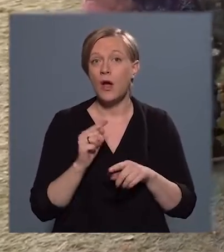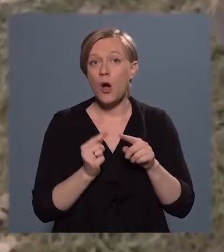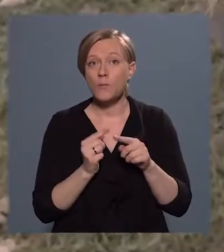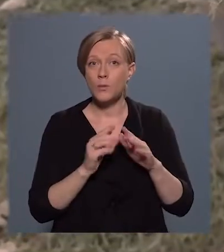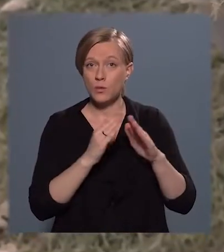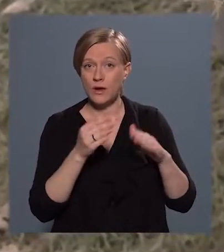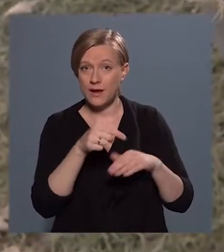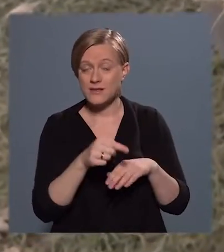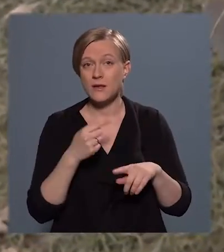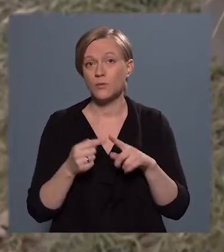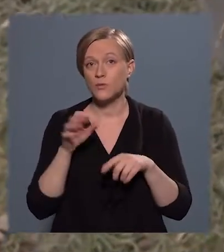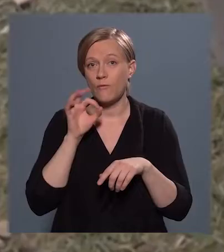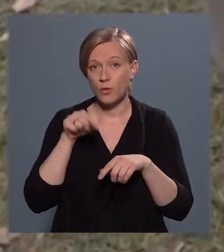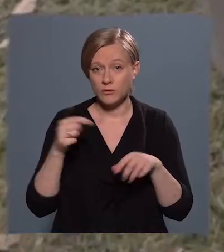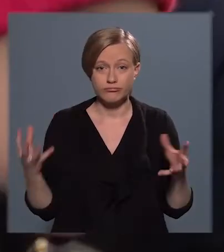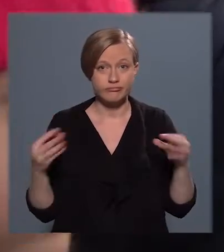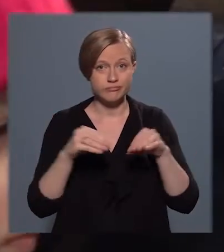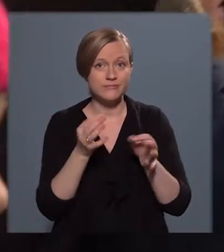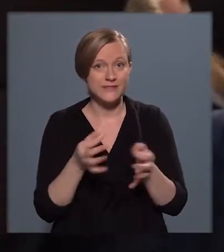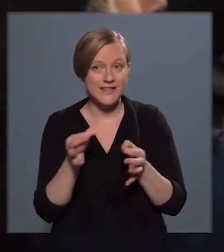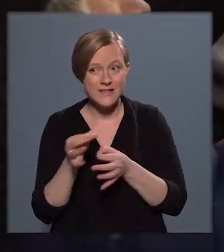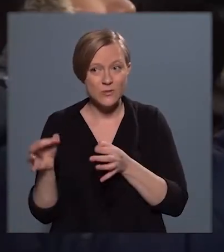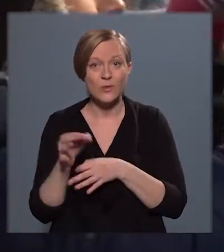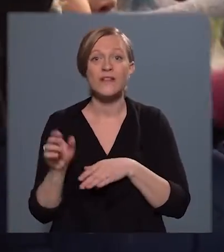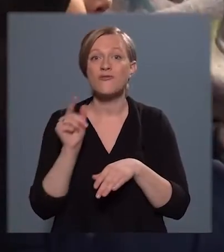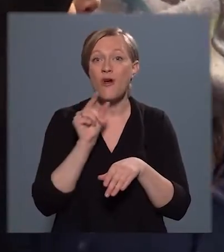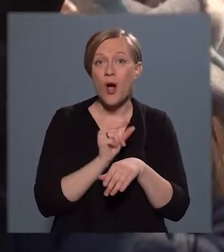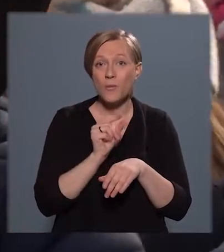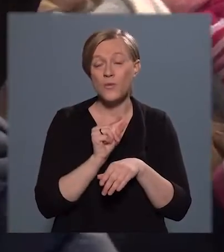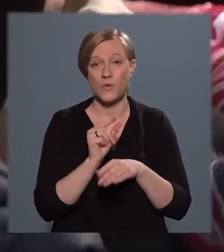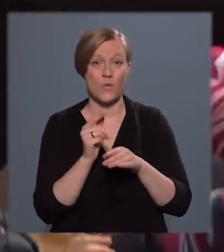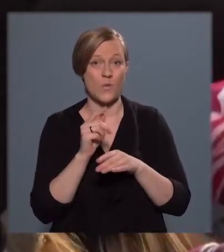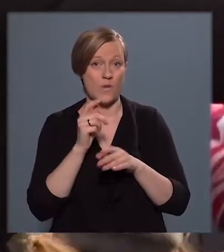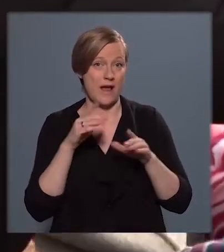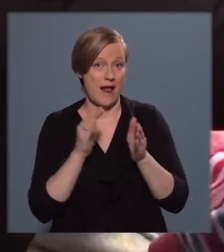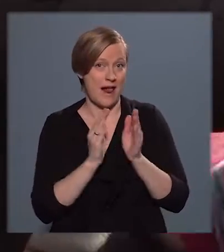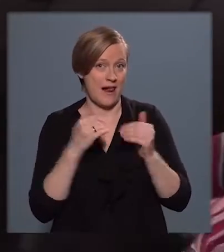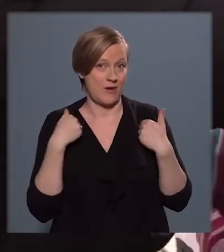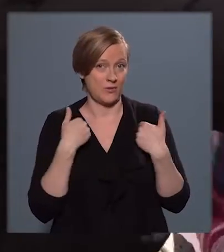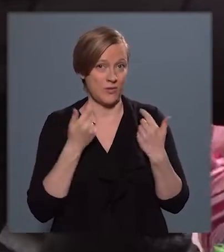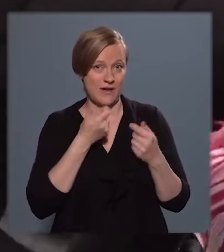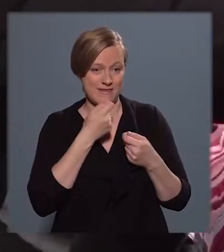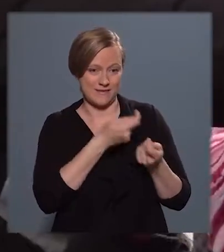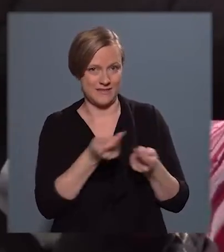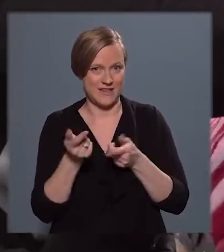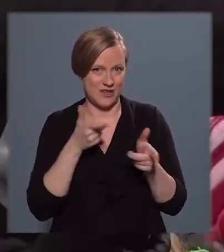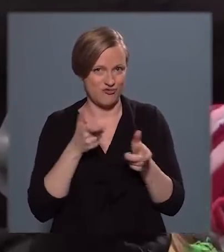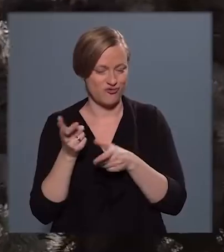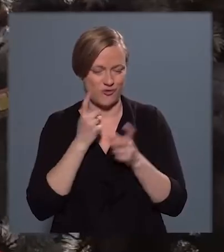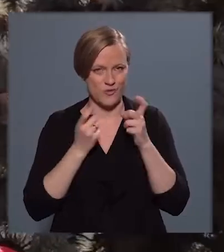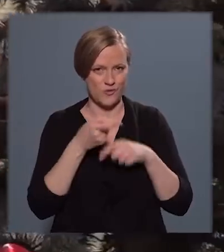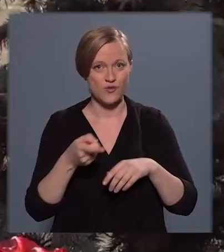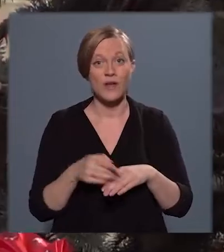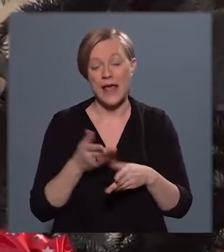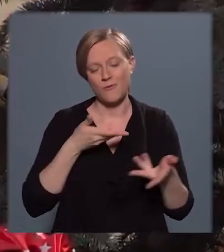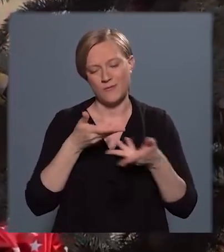óvodásai az ünnepekre való készülődéskor az apró állatok téli etetéséről is gondoskodnak. Erről beszélgettünk a Kőbányai